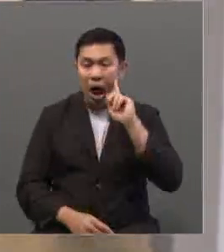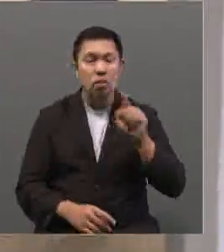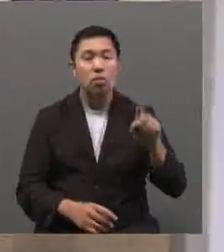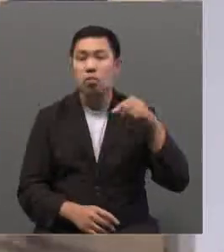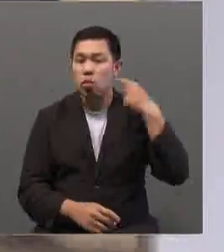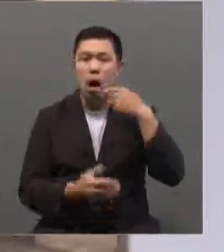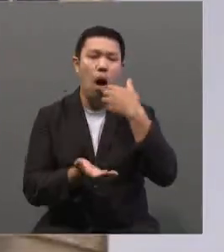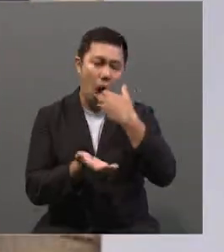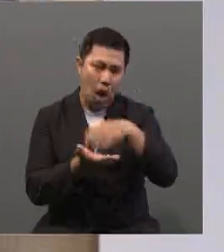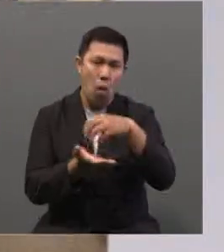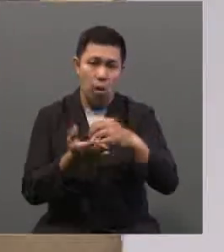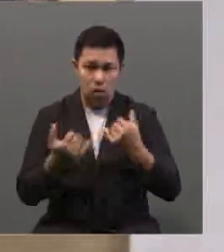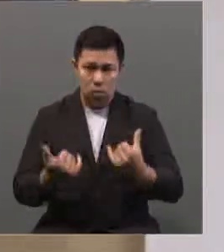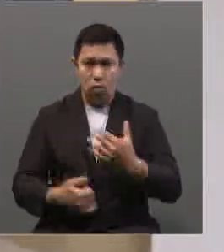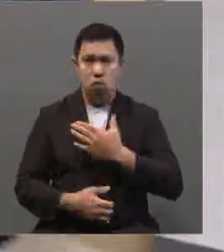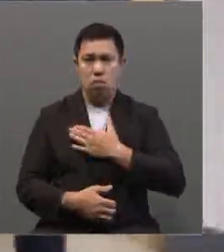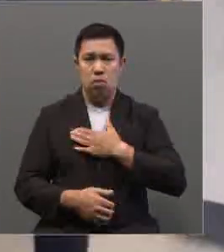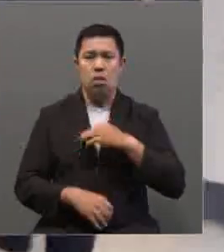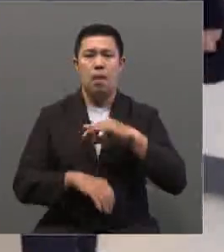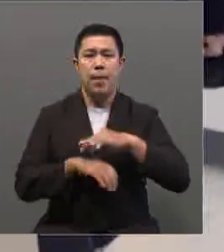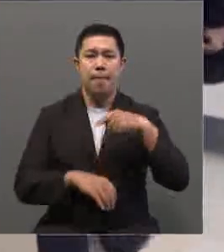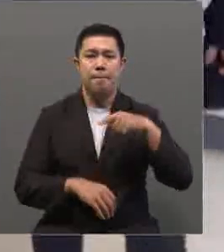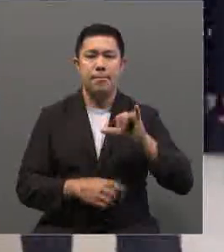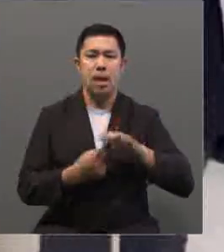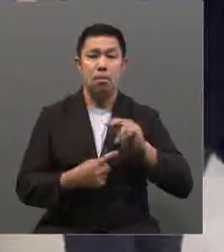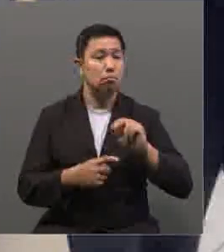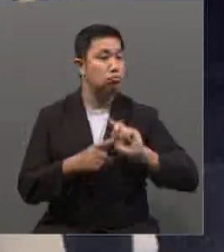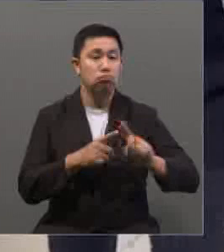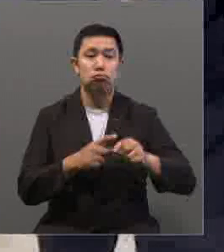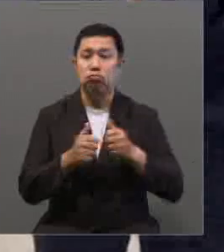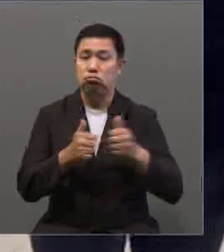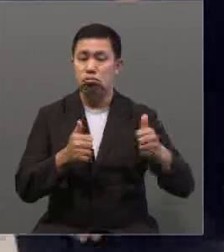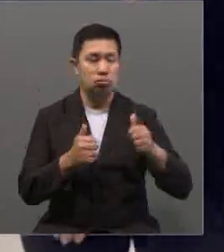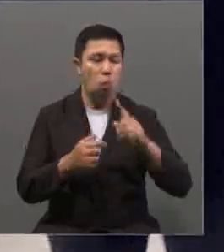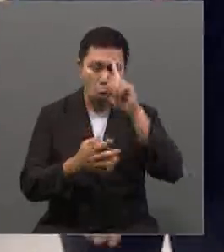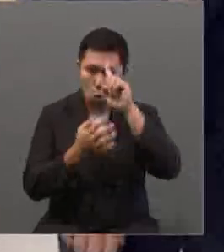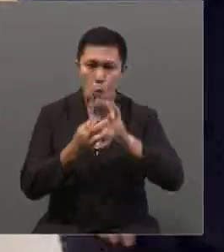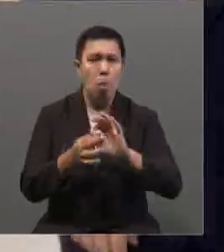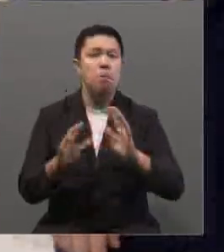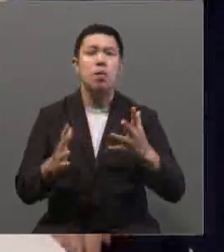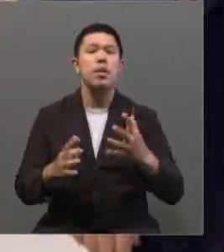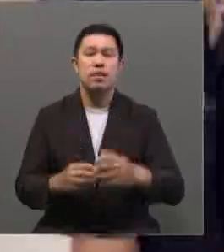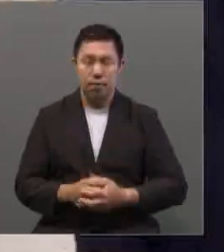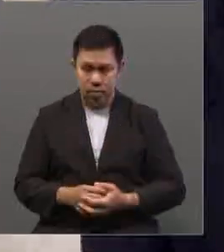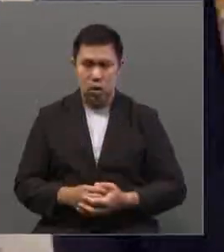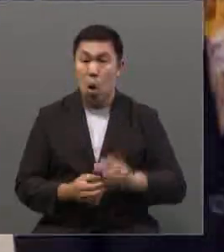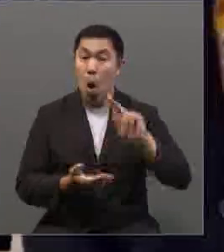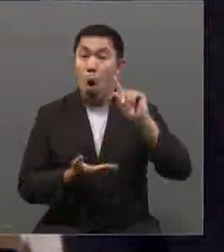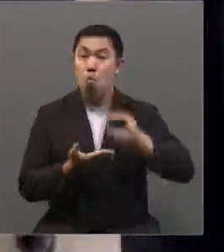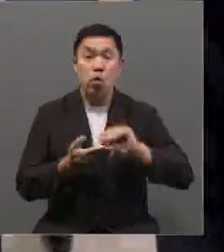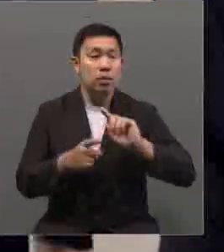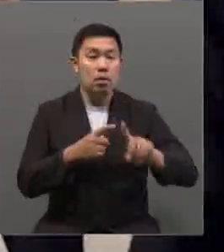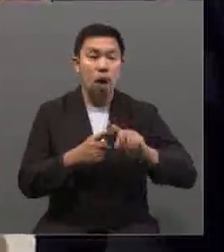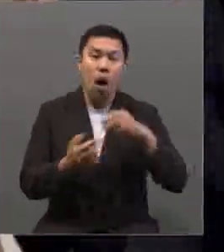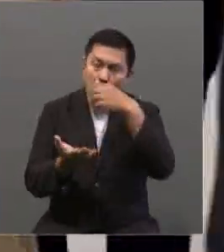ธอก็ให้สัมภาษณ์กับว่าวันนี้มาในฐานะพยานและทุกอย่างก็ราบรื่นดีไม่มีอะไรต้องเป็นห่วงส่วนข้อมูลต่างๆ